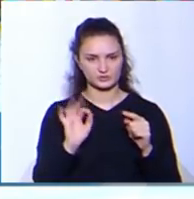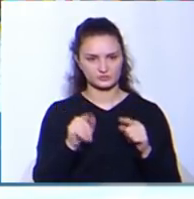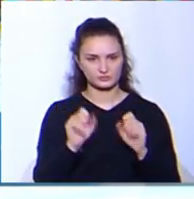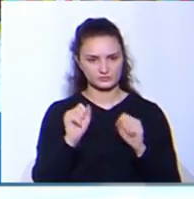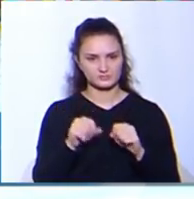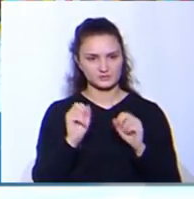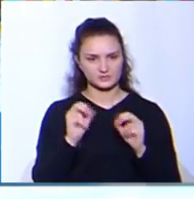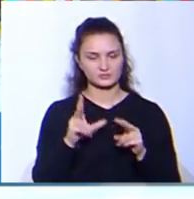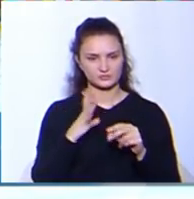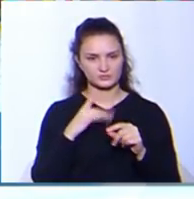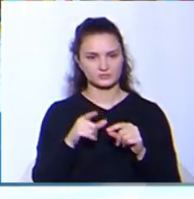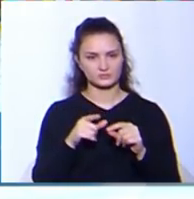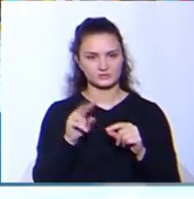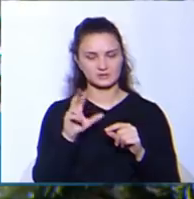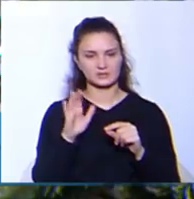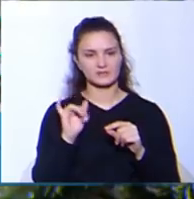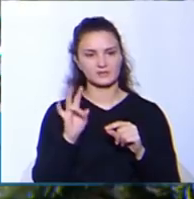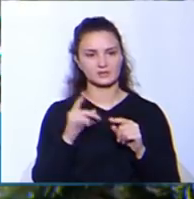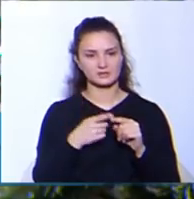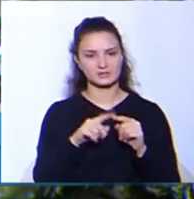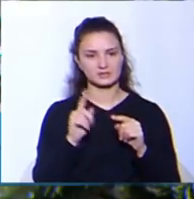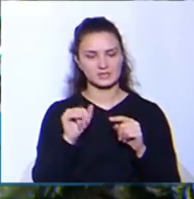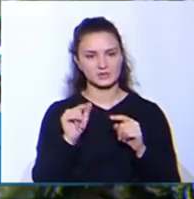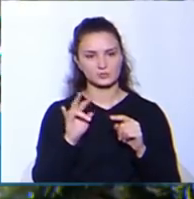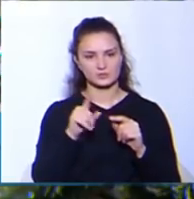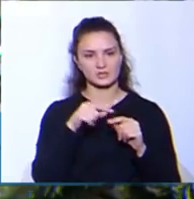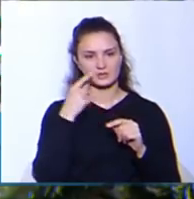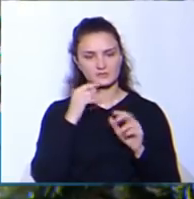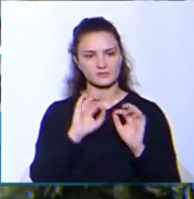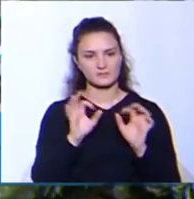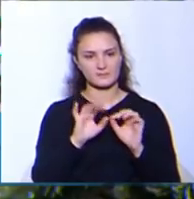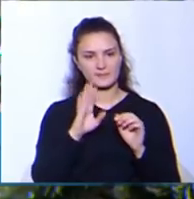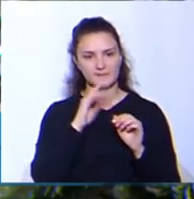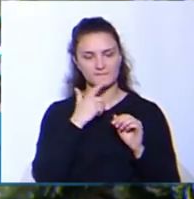საბედისწეროც აღმოჩნდეს. ლევან, ხათუნამ ხაზგასმით ბრძანა და